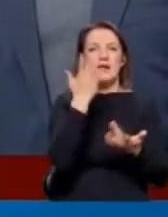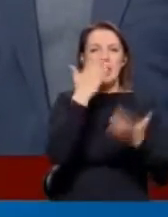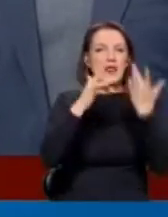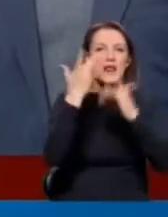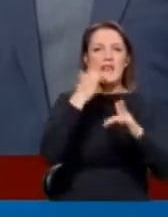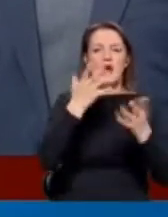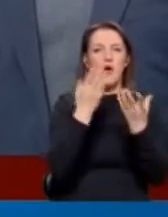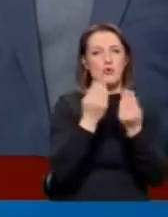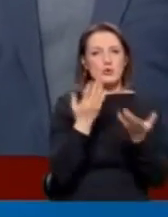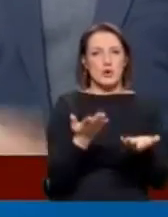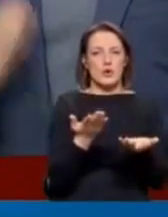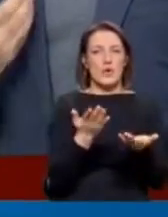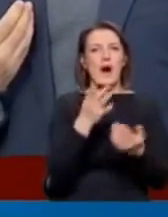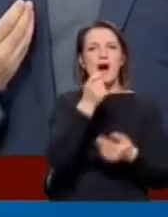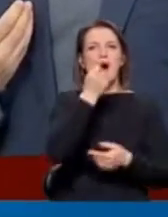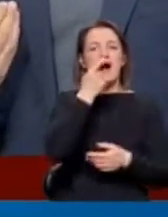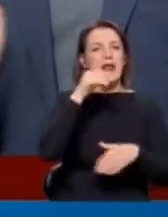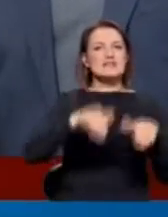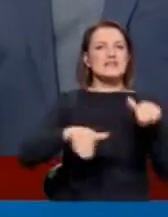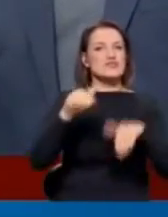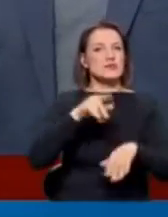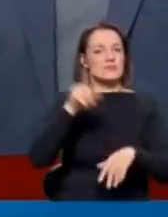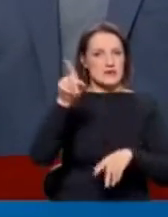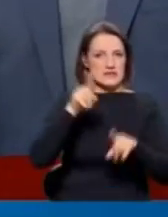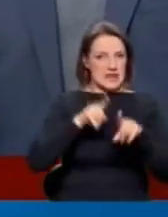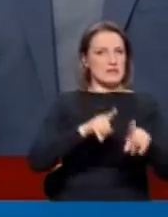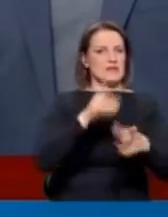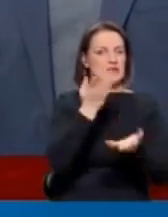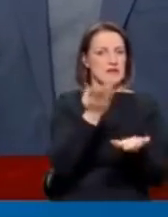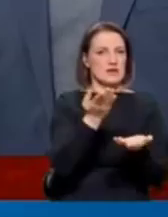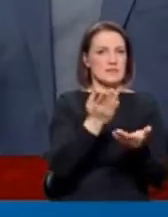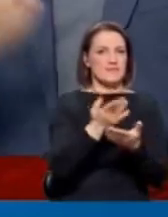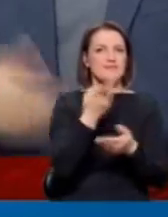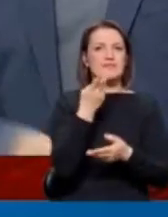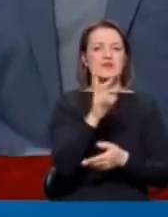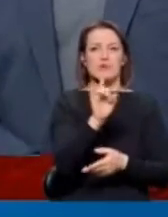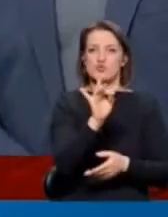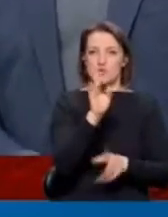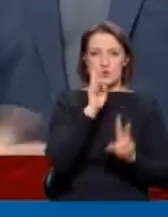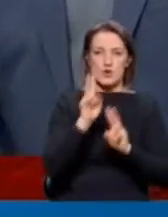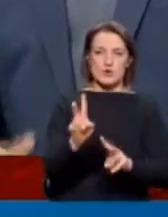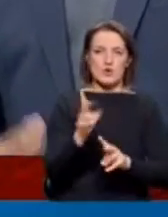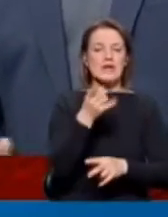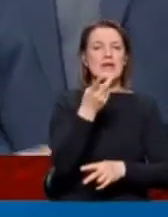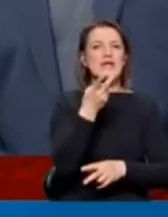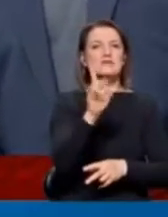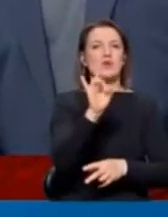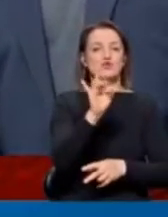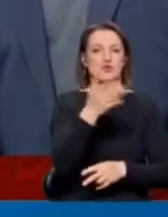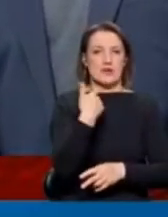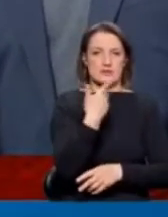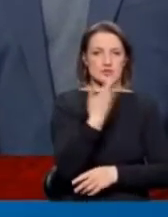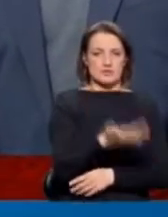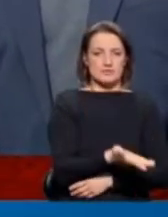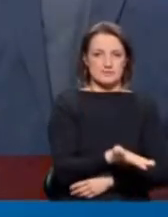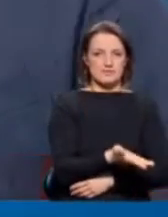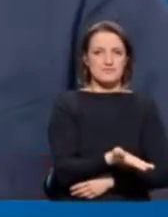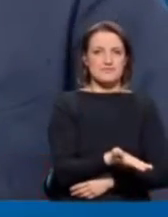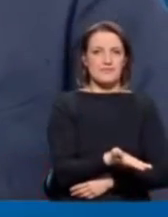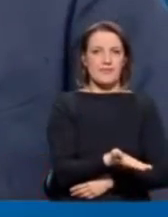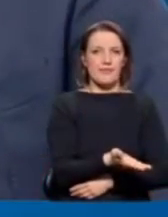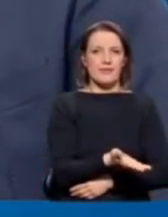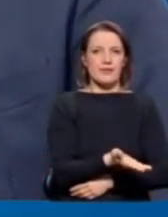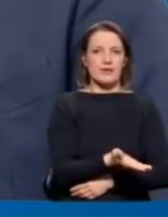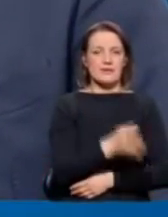Bunu kimse yadsıyamaz Ankara seçimlerini takip ettik Yani 2014'de gördük işte 2014'ten bahsediyorum yani